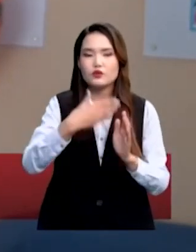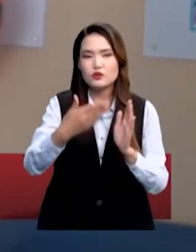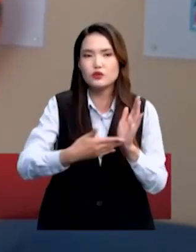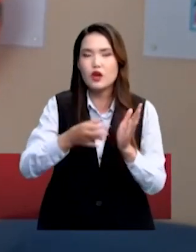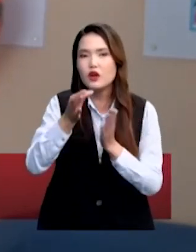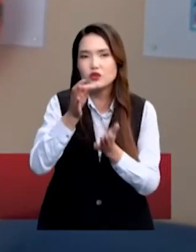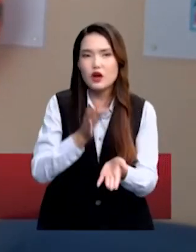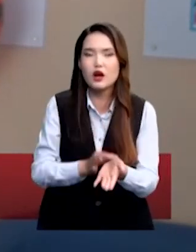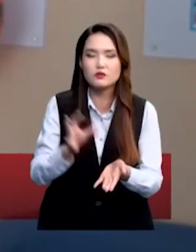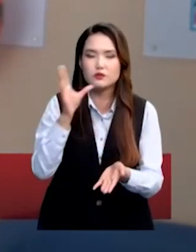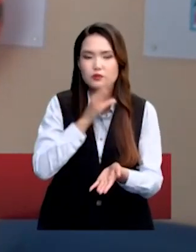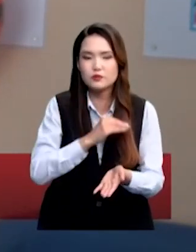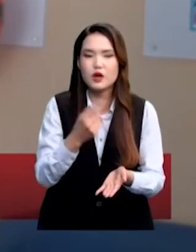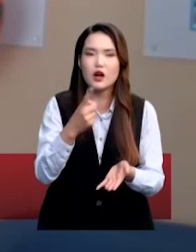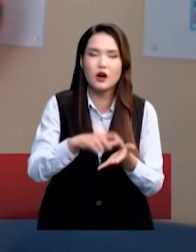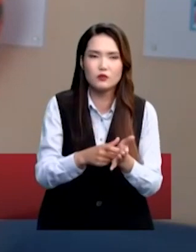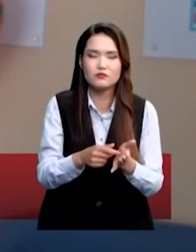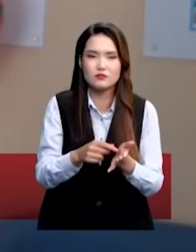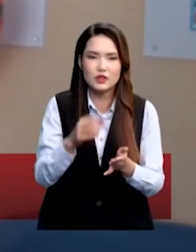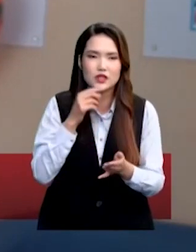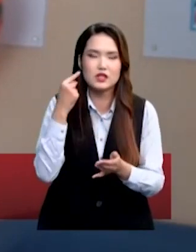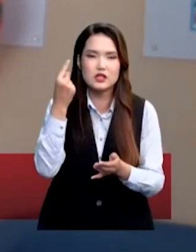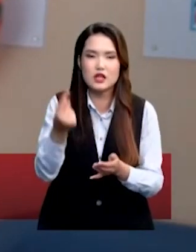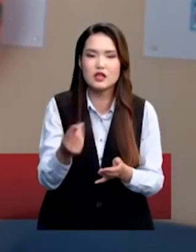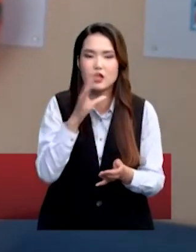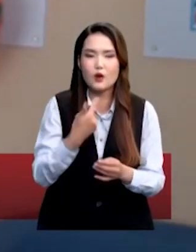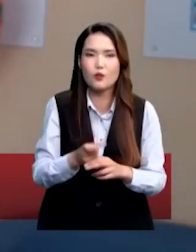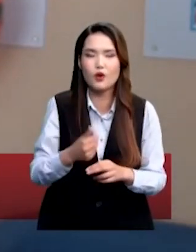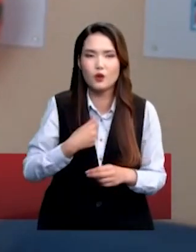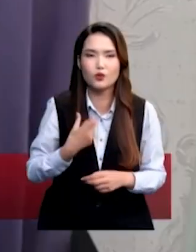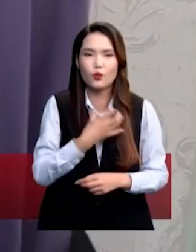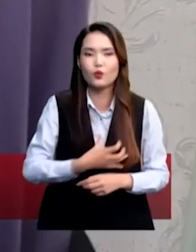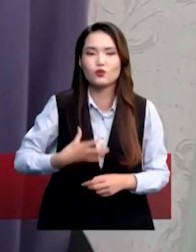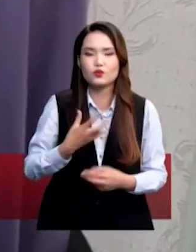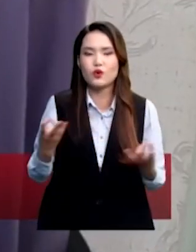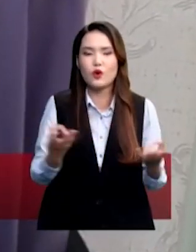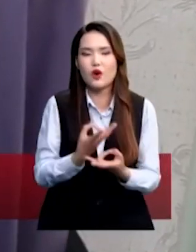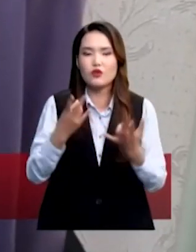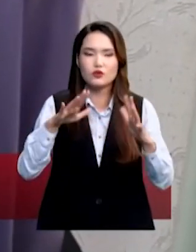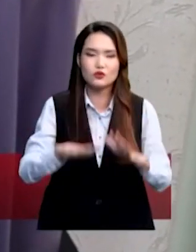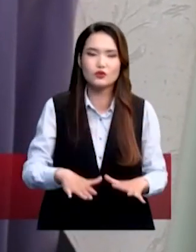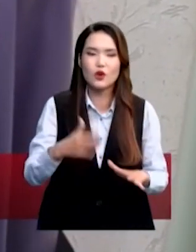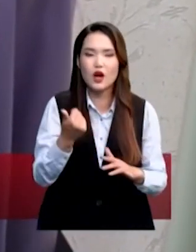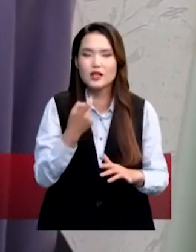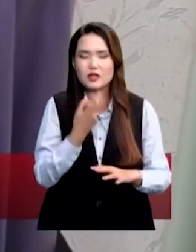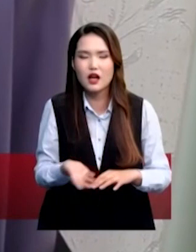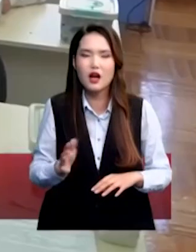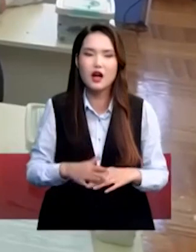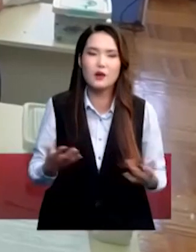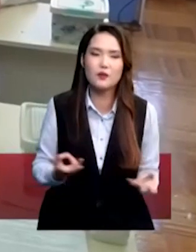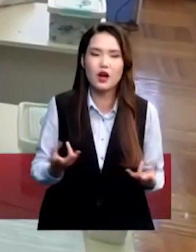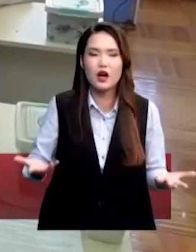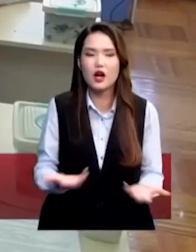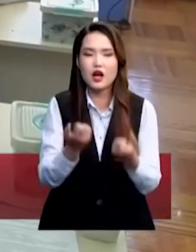жауап бере алады, бір-бірінде естиді. Сондықтан бізге өте қажет зат. Ал Таң Шолпан өмірлік қиын жағдайда балаларды